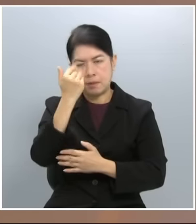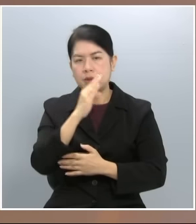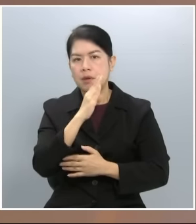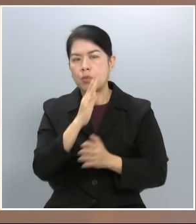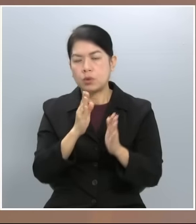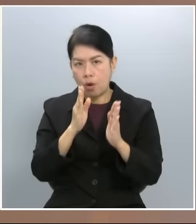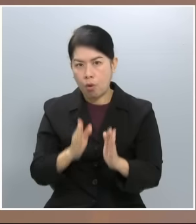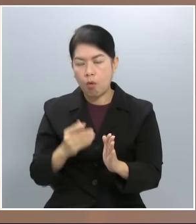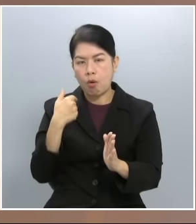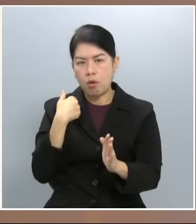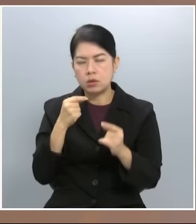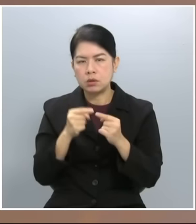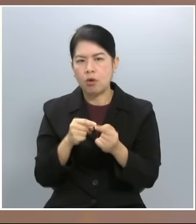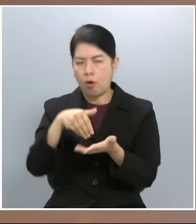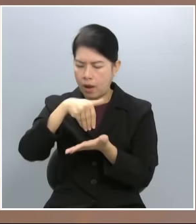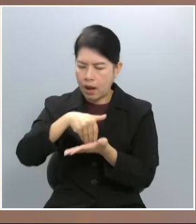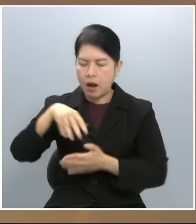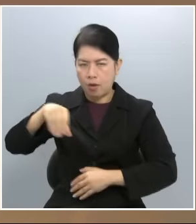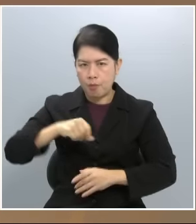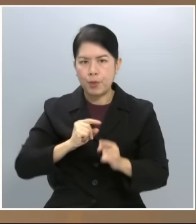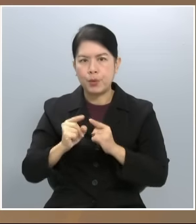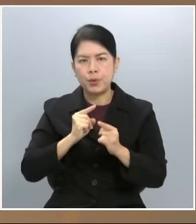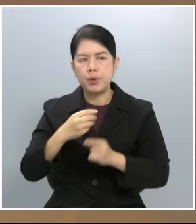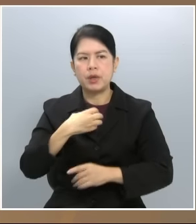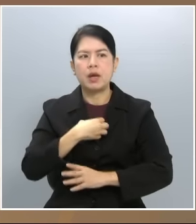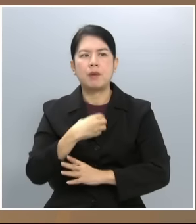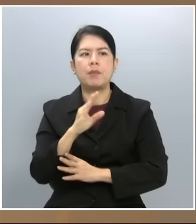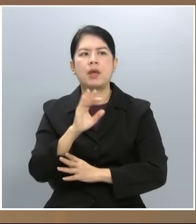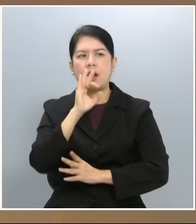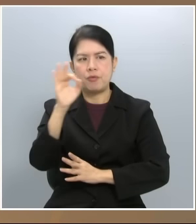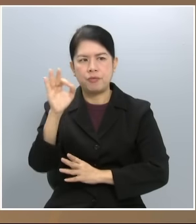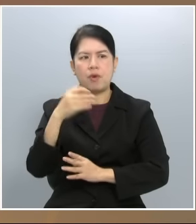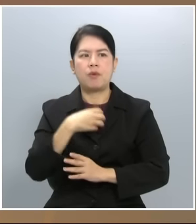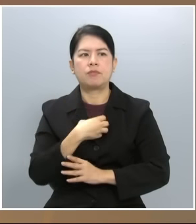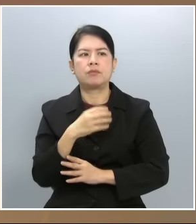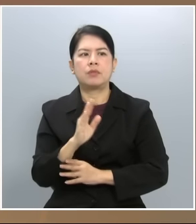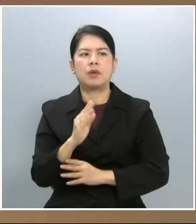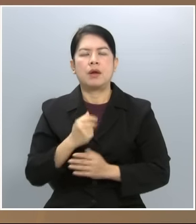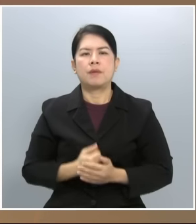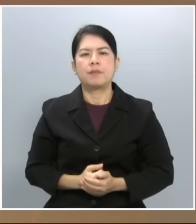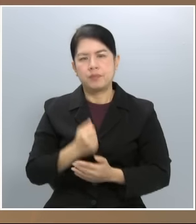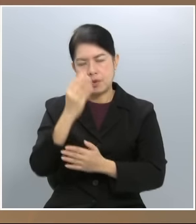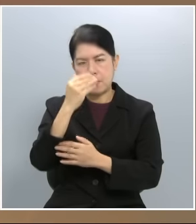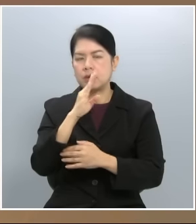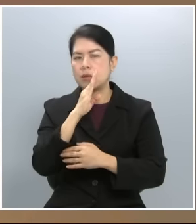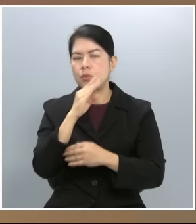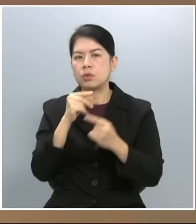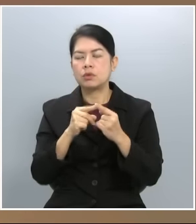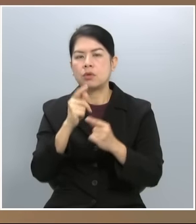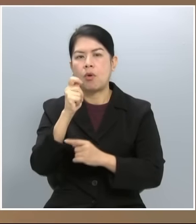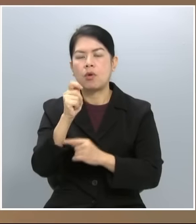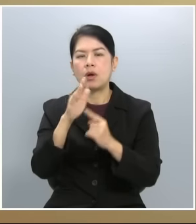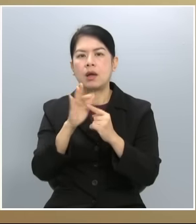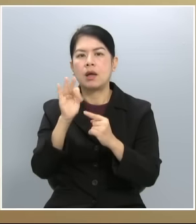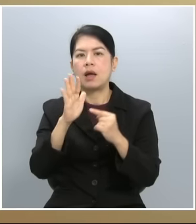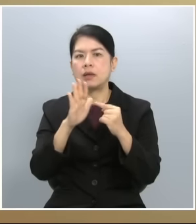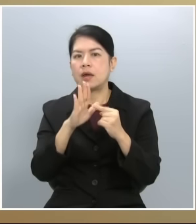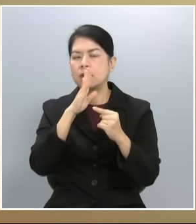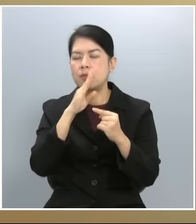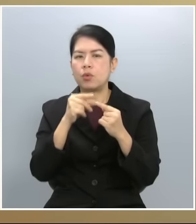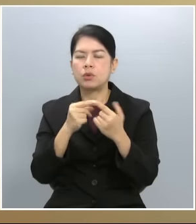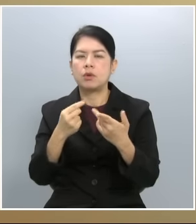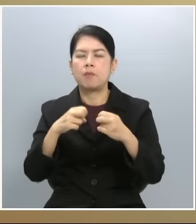ยเพื่อจะหาทางออกไม่อยากให้มีการฟ้องร้องกันแบบนี้ อย่างที่บอกไปเพราะเป็นคดีอาญาถ้าพลาดขึ้นมามีโอกาสติดคุก